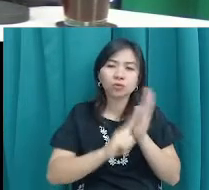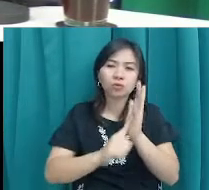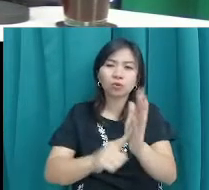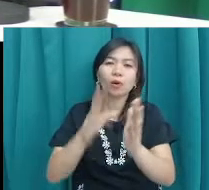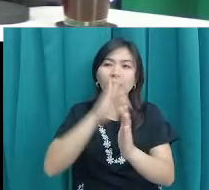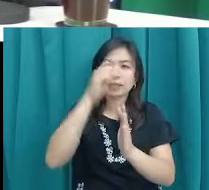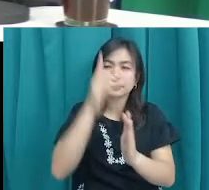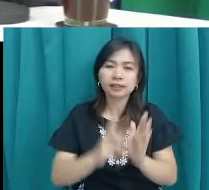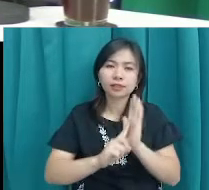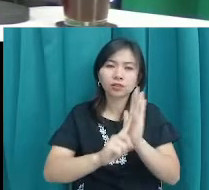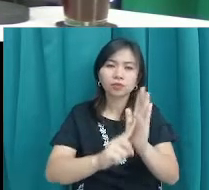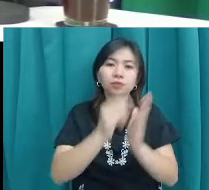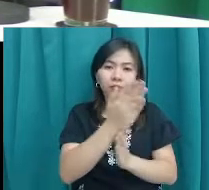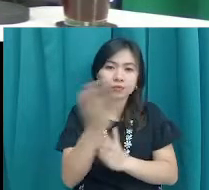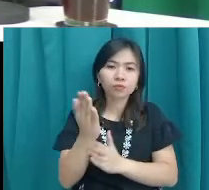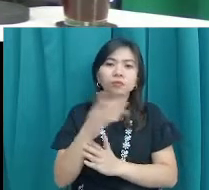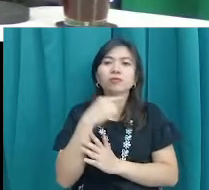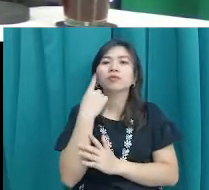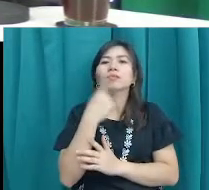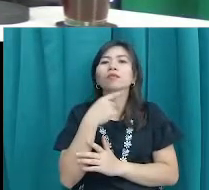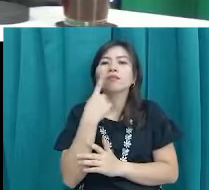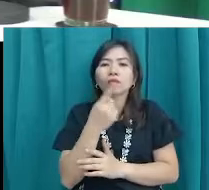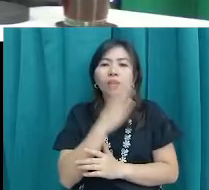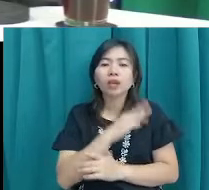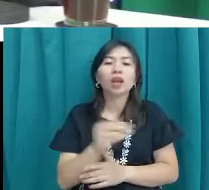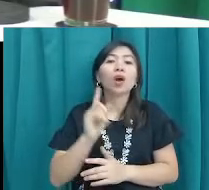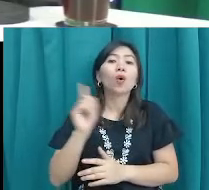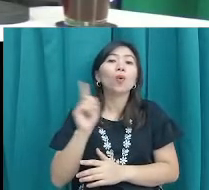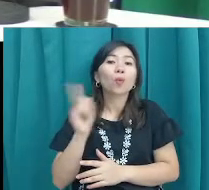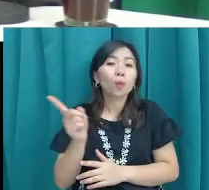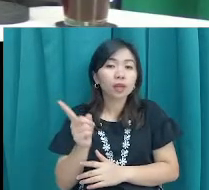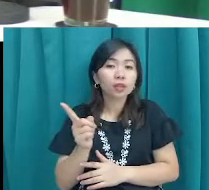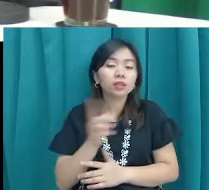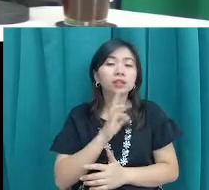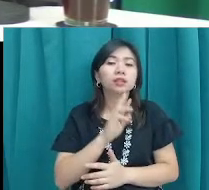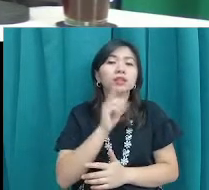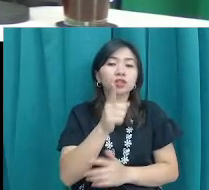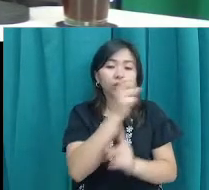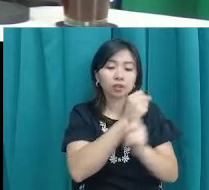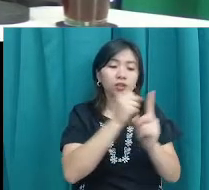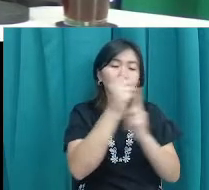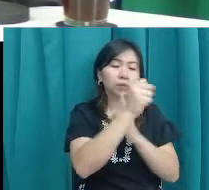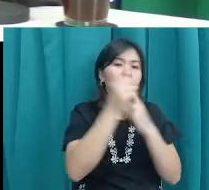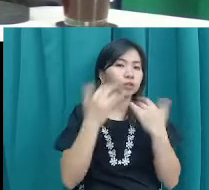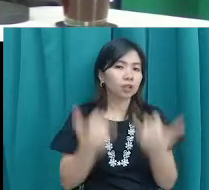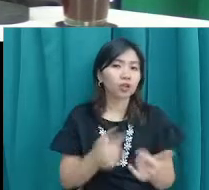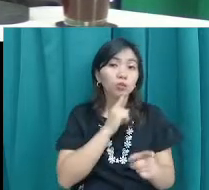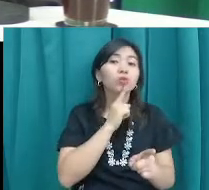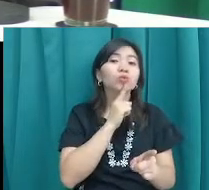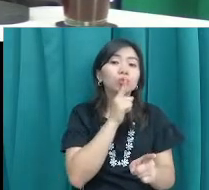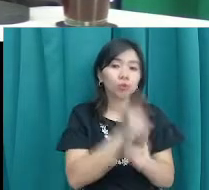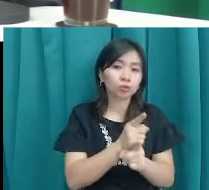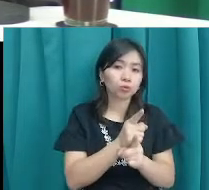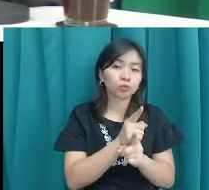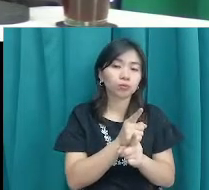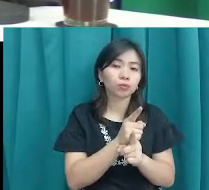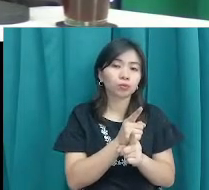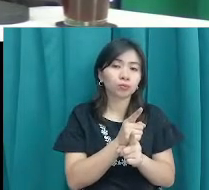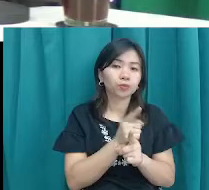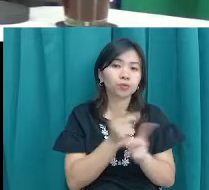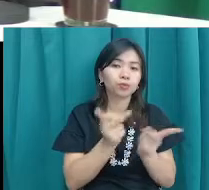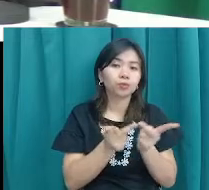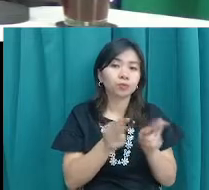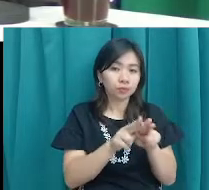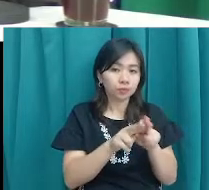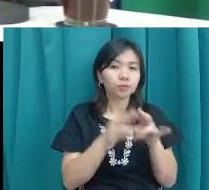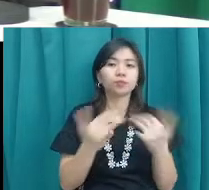Panginoong Hesukristo kung sino ang totoong kalagayan mo. Yan ang napakalagay ang people. Sabi ko nga sa inyo, itong pinag-uusapan natin